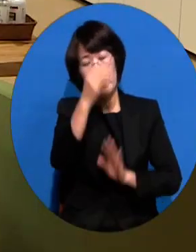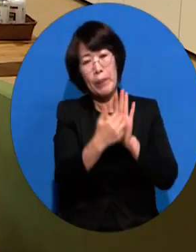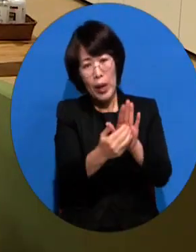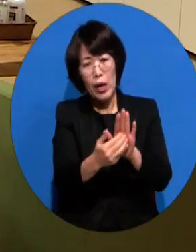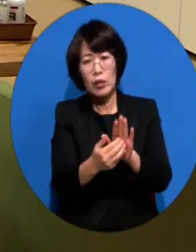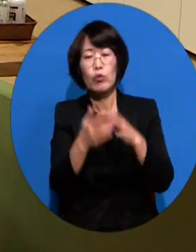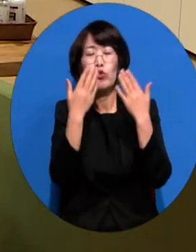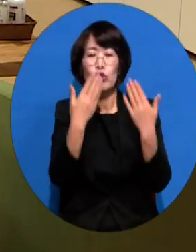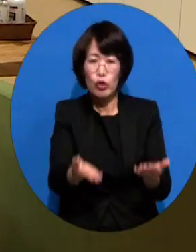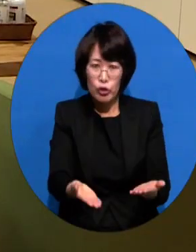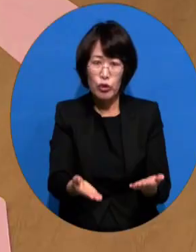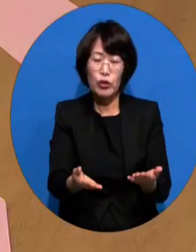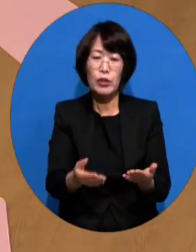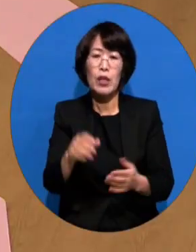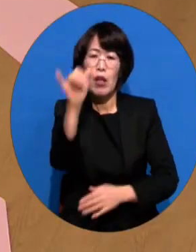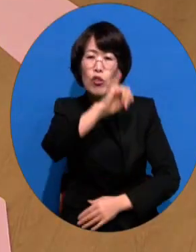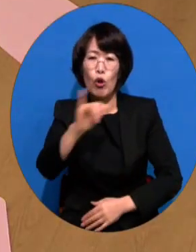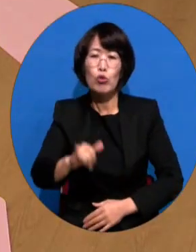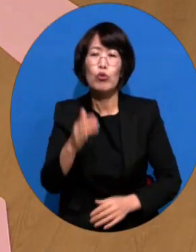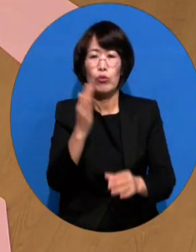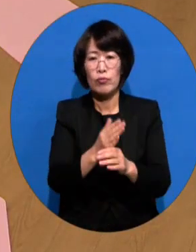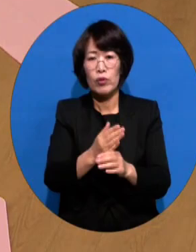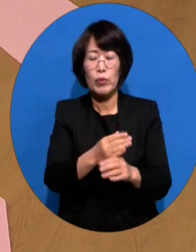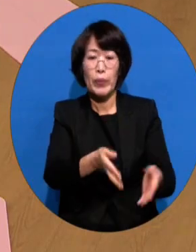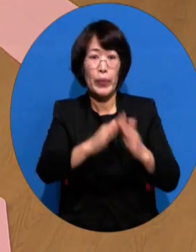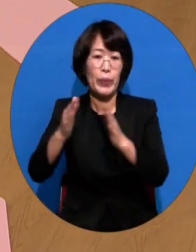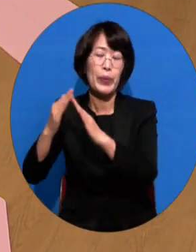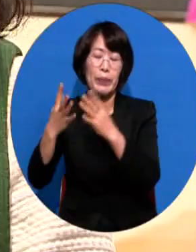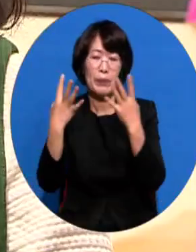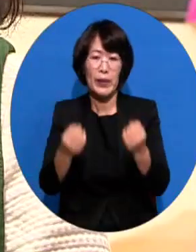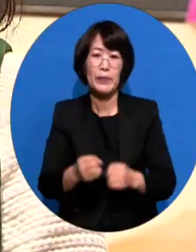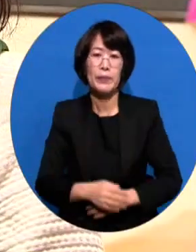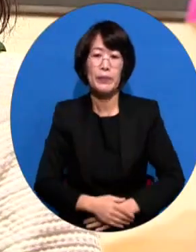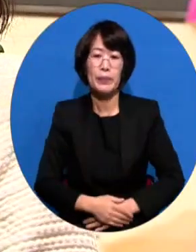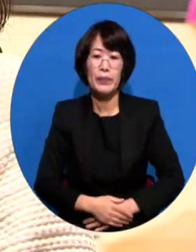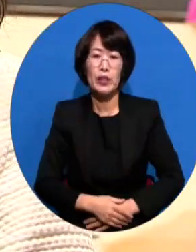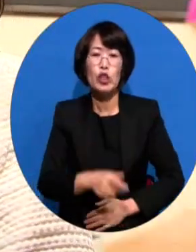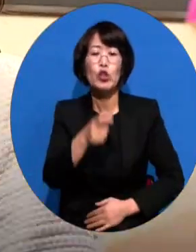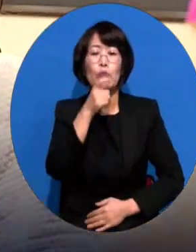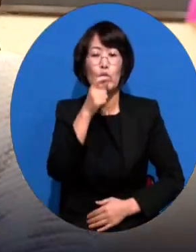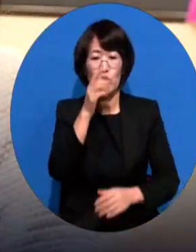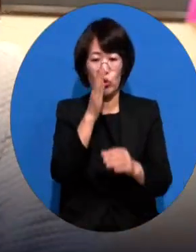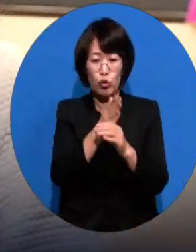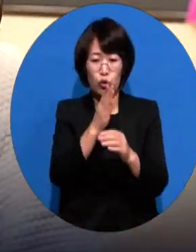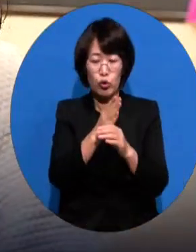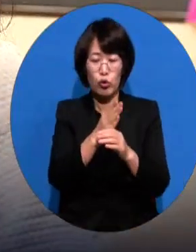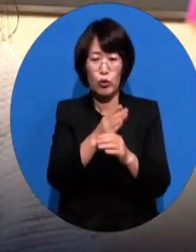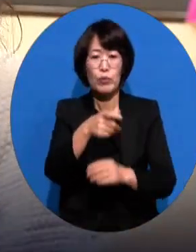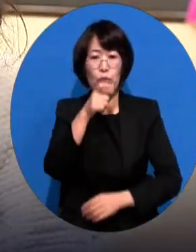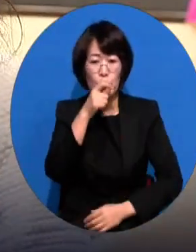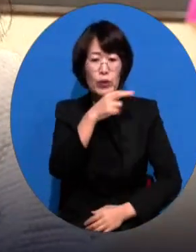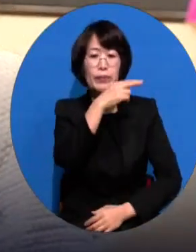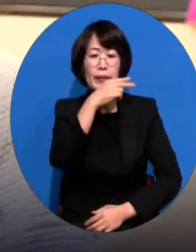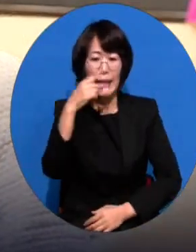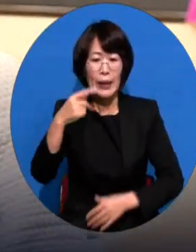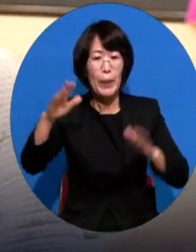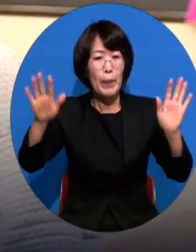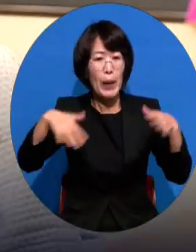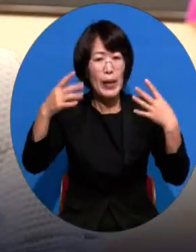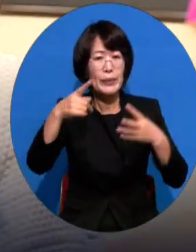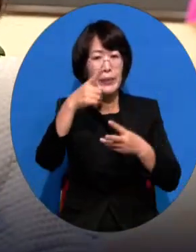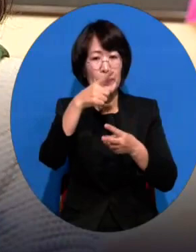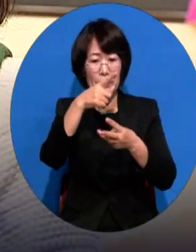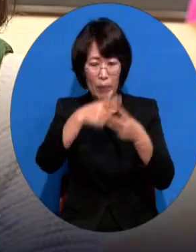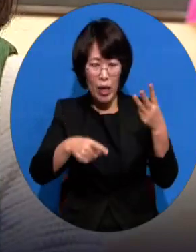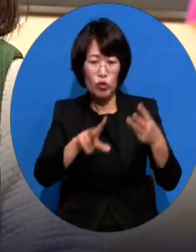건강을 챙기는 공간으로 전국적으로 조성 붐이 일고 있습니다. 물을 중심으로 해서 물, 향기, 바람 세